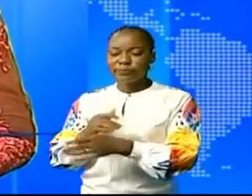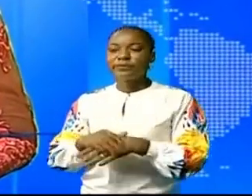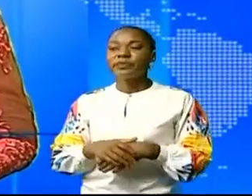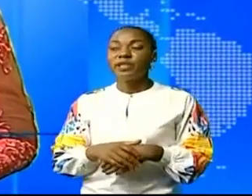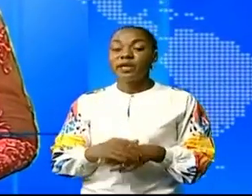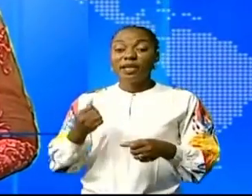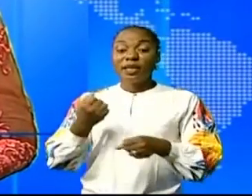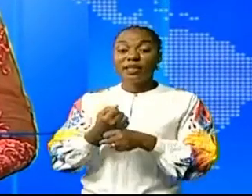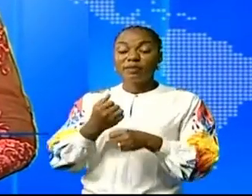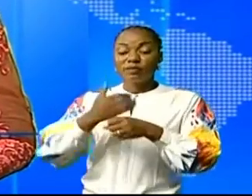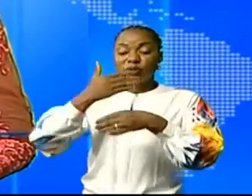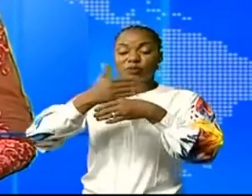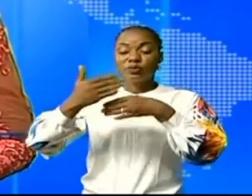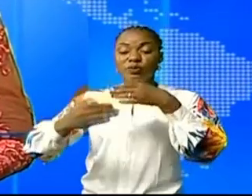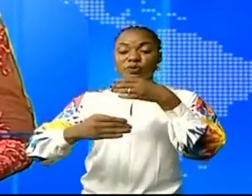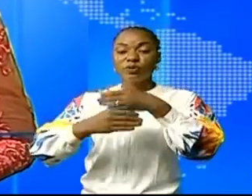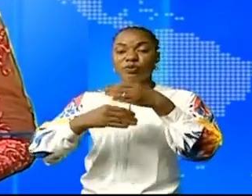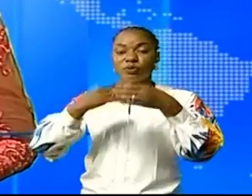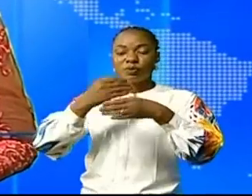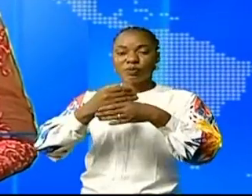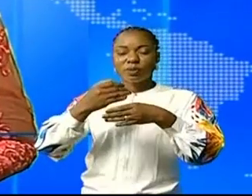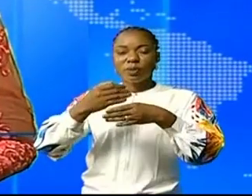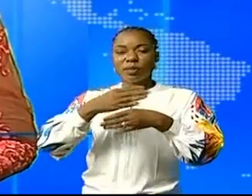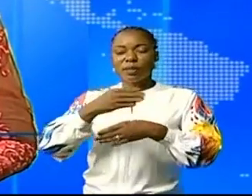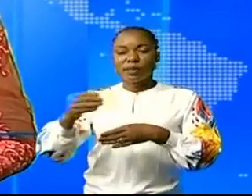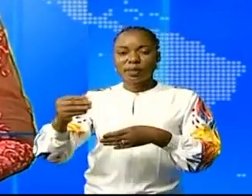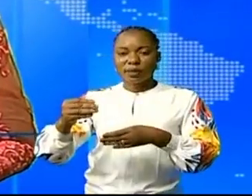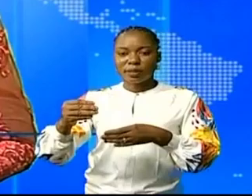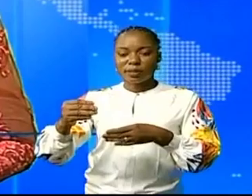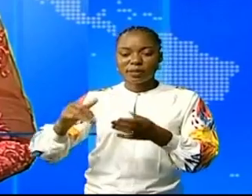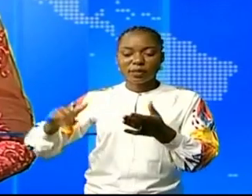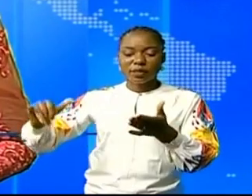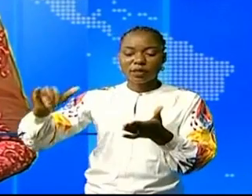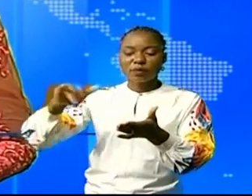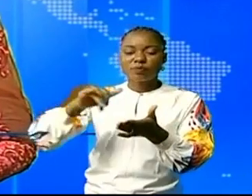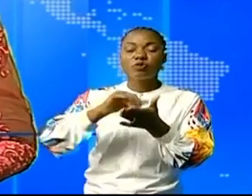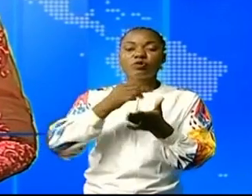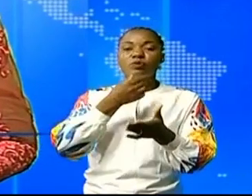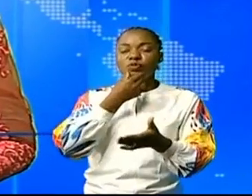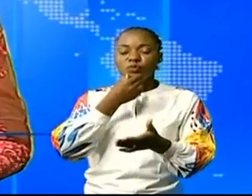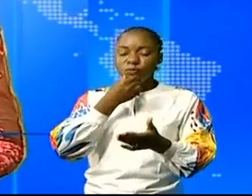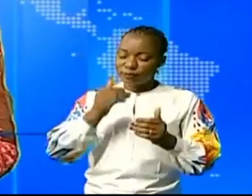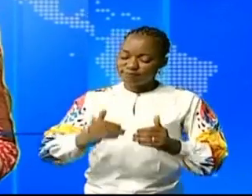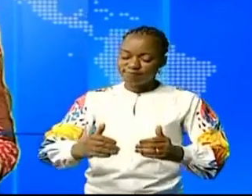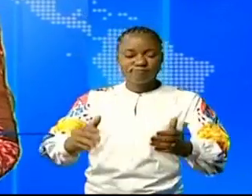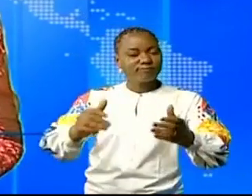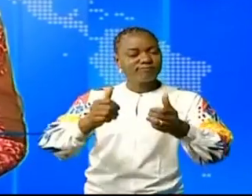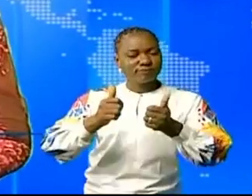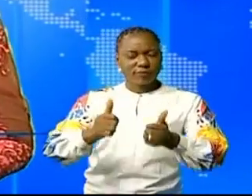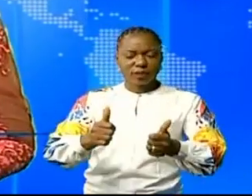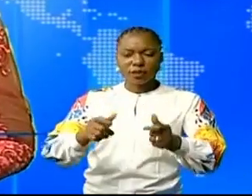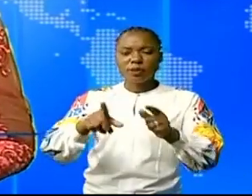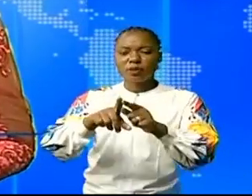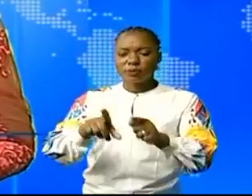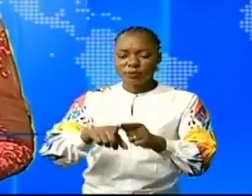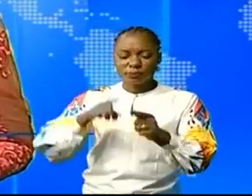Les travaux de construction et de réhabilitation de l'aéroport de Mbujimayi évoluent normalement. C'est le constat fait par le